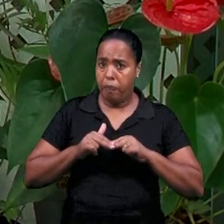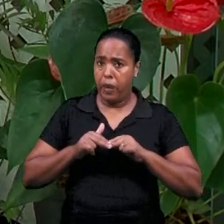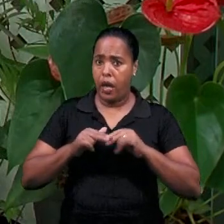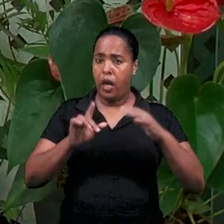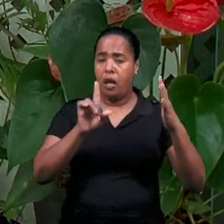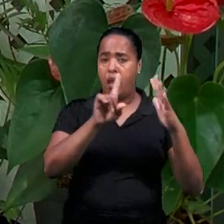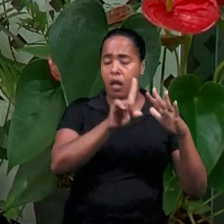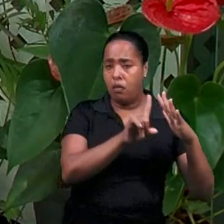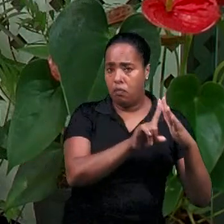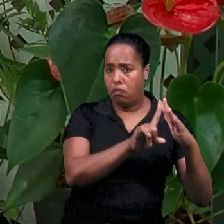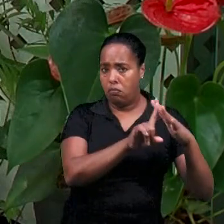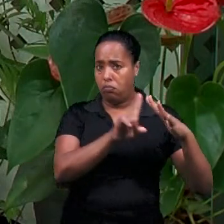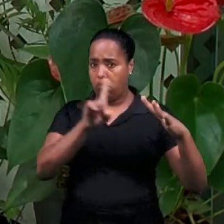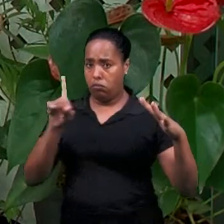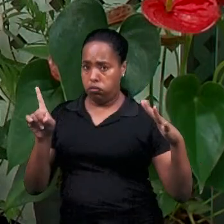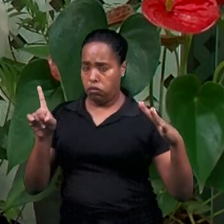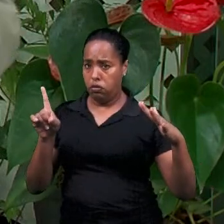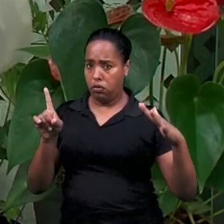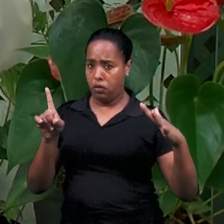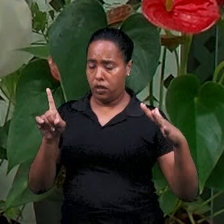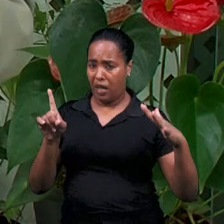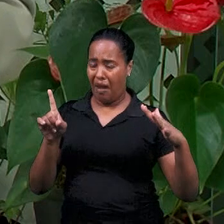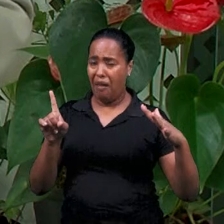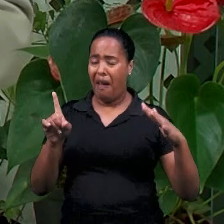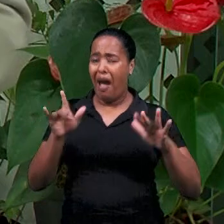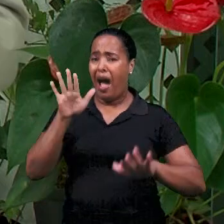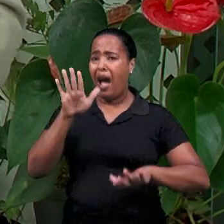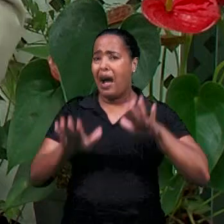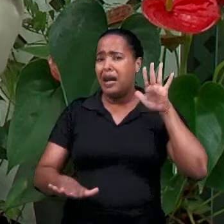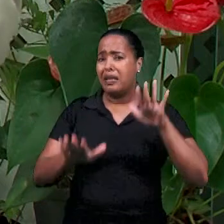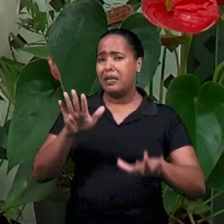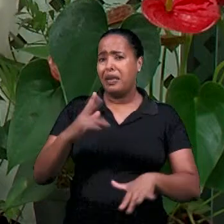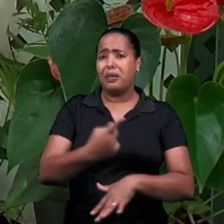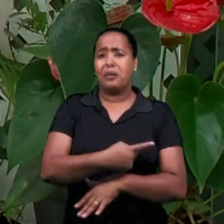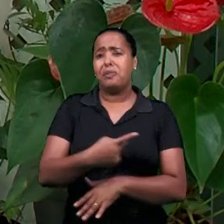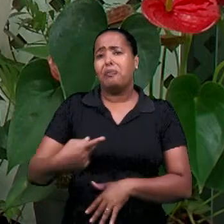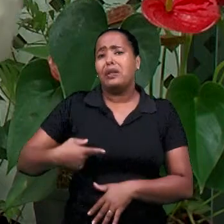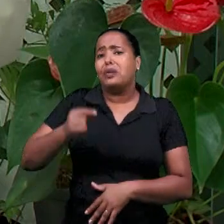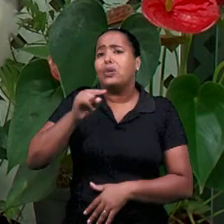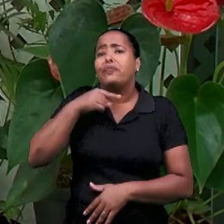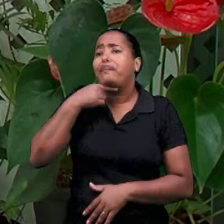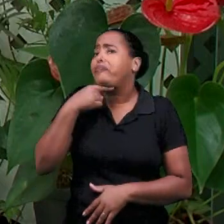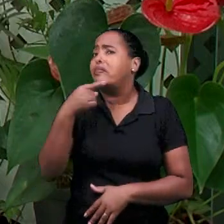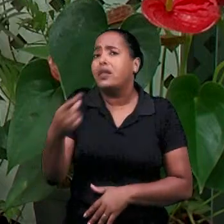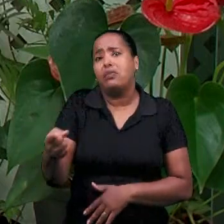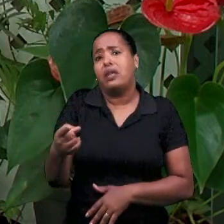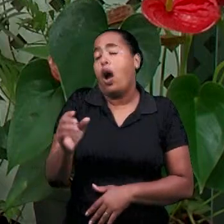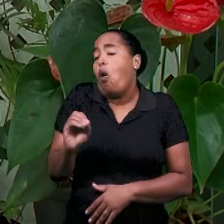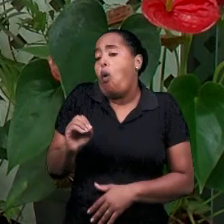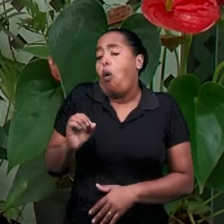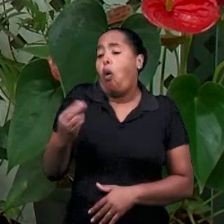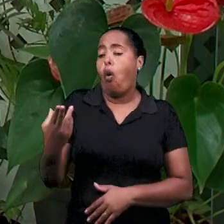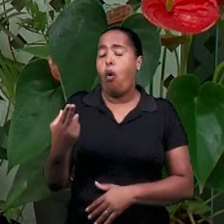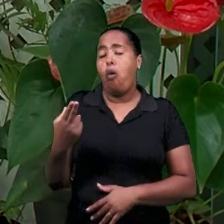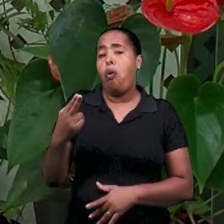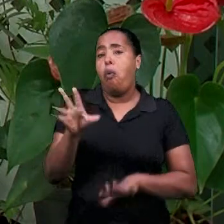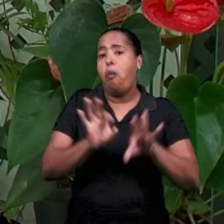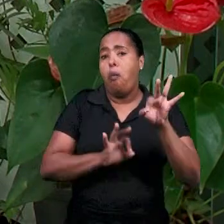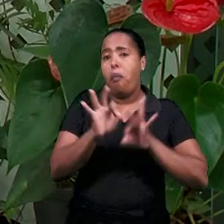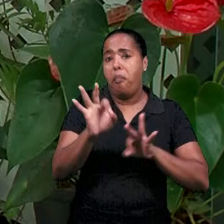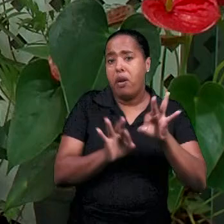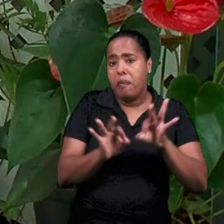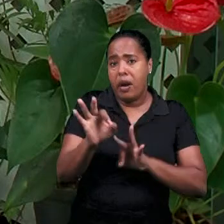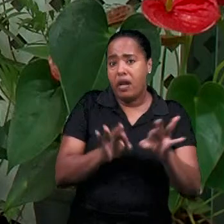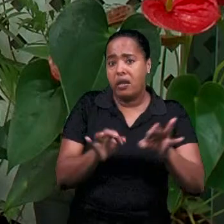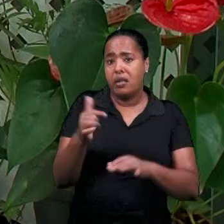à, à cet éloignement social, les pasteurs ne sont pas toujours en